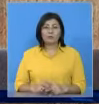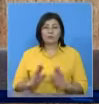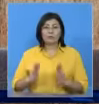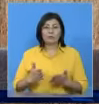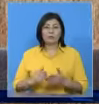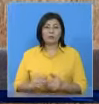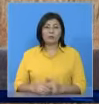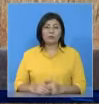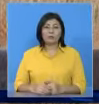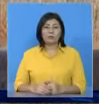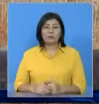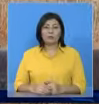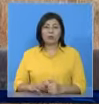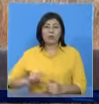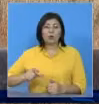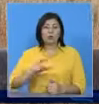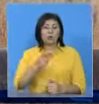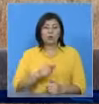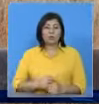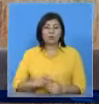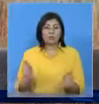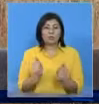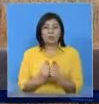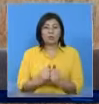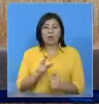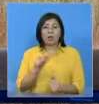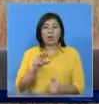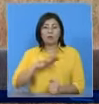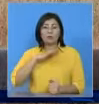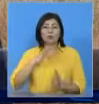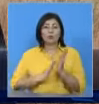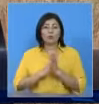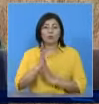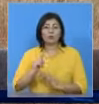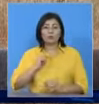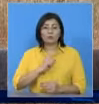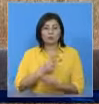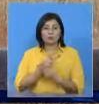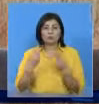өзеннің жаңағы табаны қамыспен қаптап келмеген. Енді өздеріңіз көріп отырсыңыз,